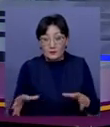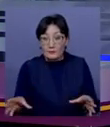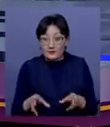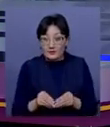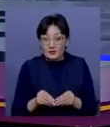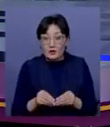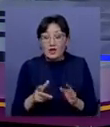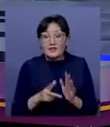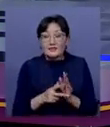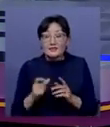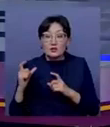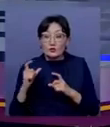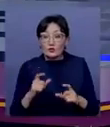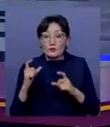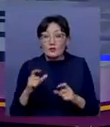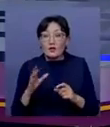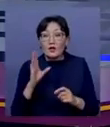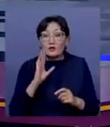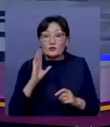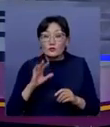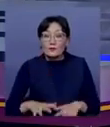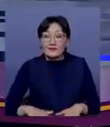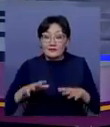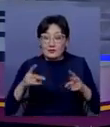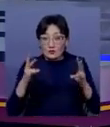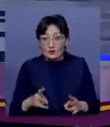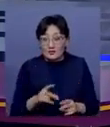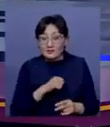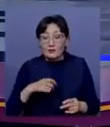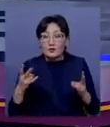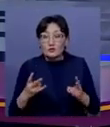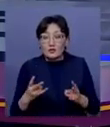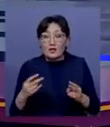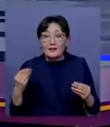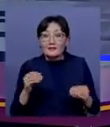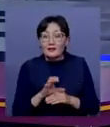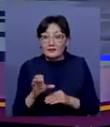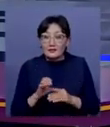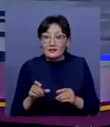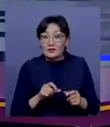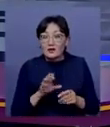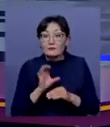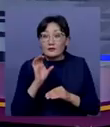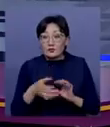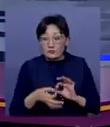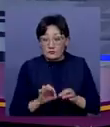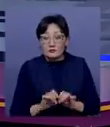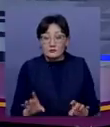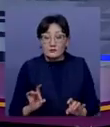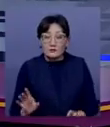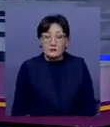жасақтаған 8 жүк көлігіне су тасқынынан зардап шеккендерге ең қажетті деген заттар тиелген. Қуан Нұрақын толығырақ